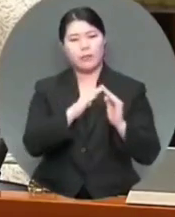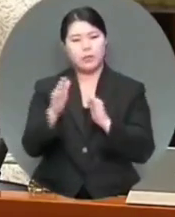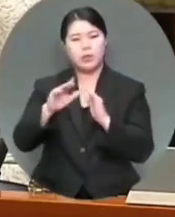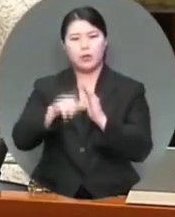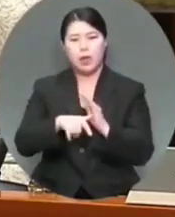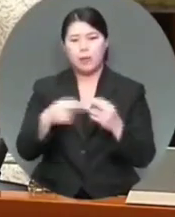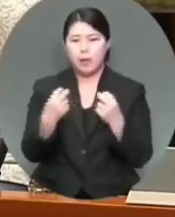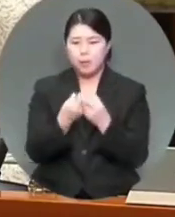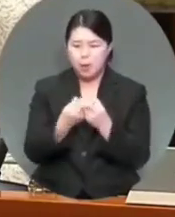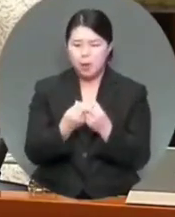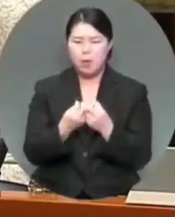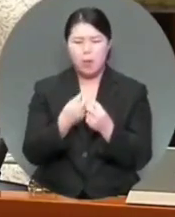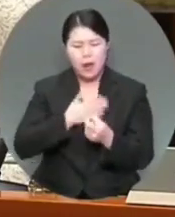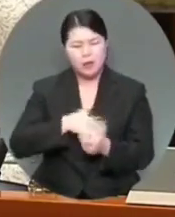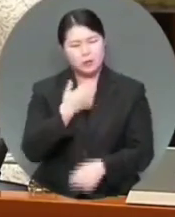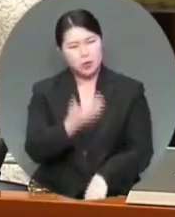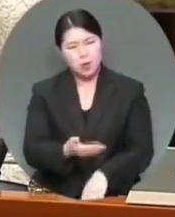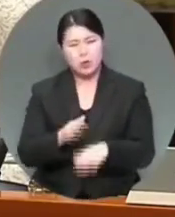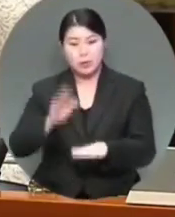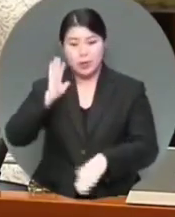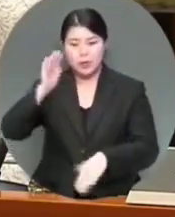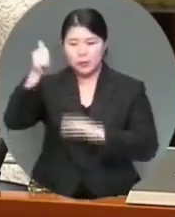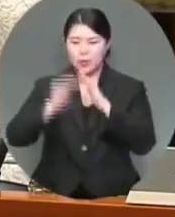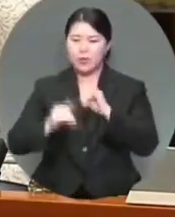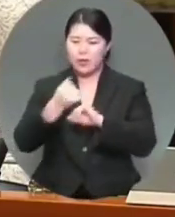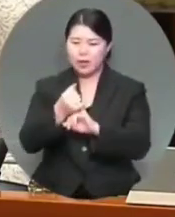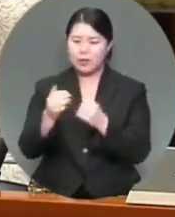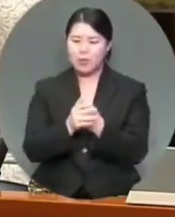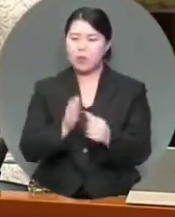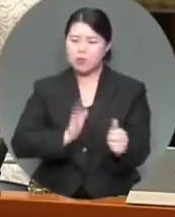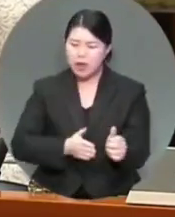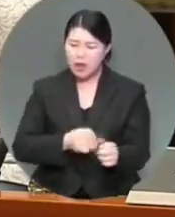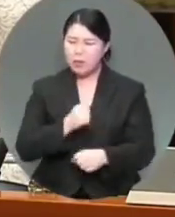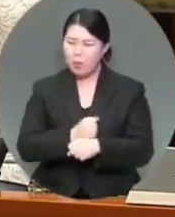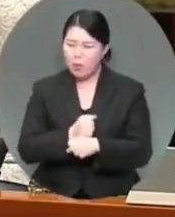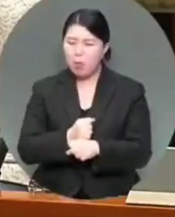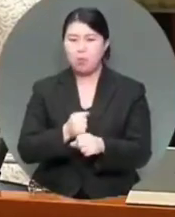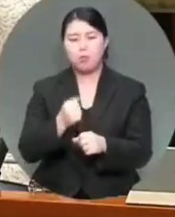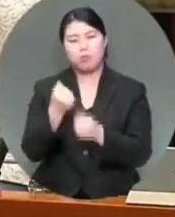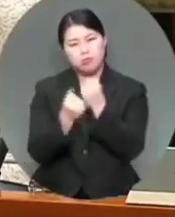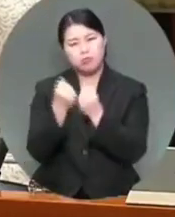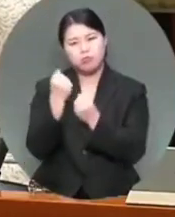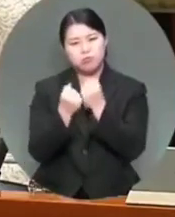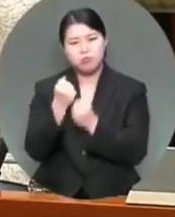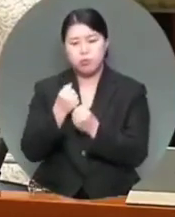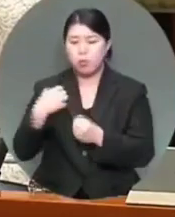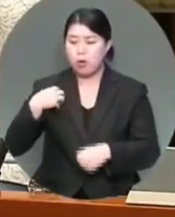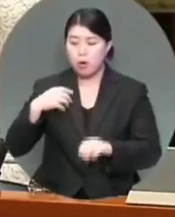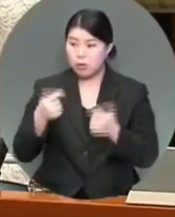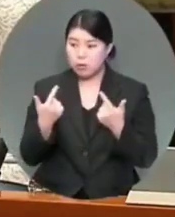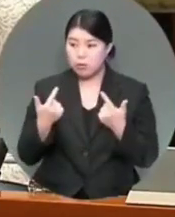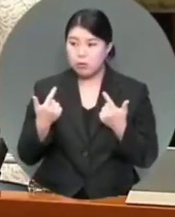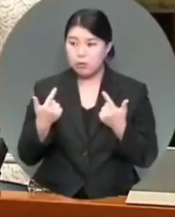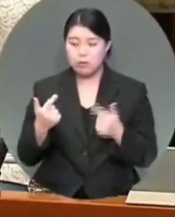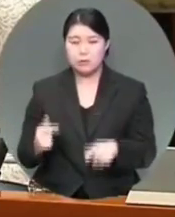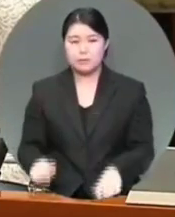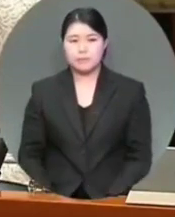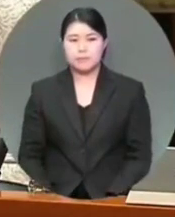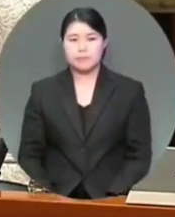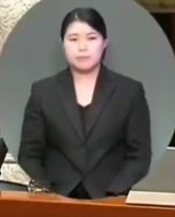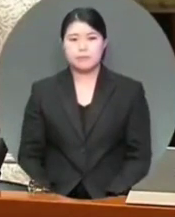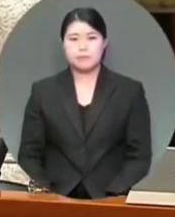좀 할 거니까 이번에 이거는 대통령 공약이니까 좀 부탁을 합시다 라고 이런 식으로 하는 것이 총리의 역할 아닙니까?